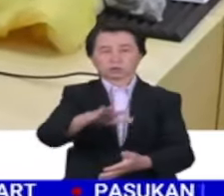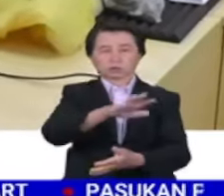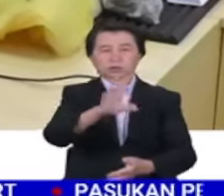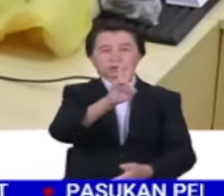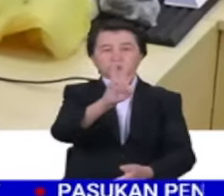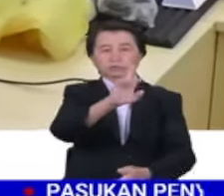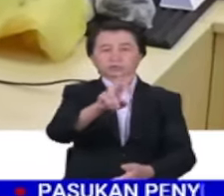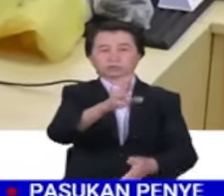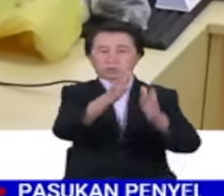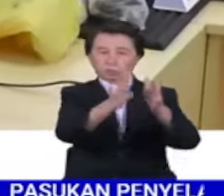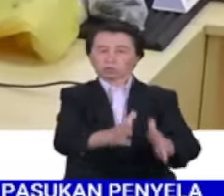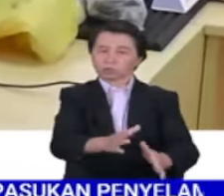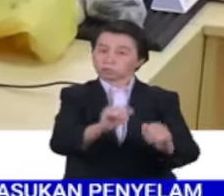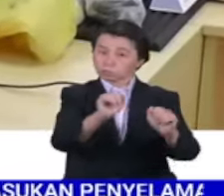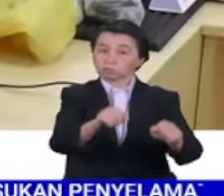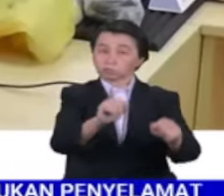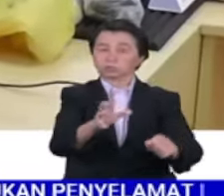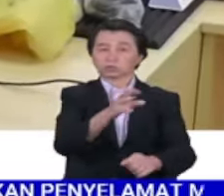7.000